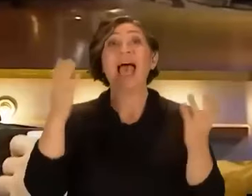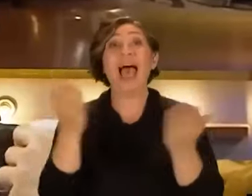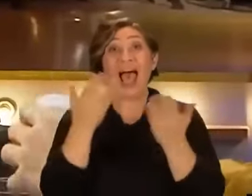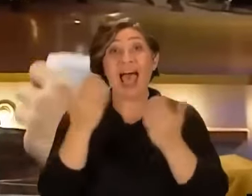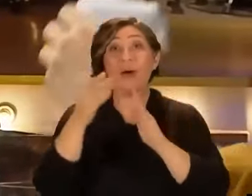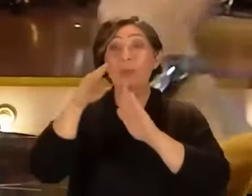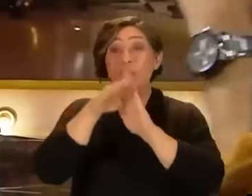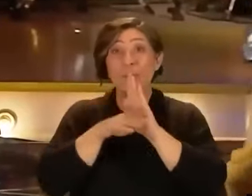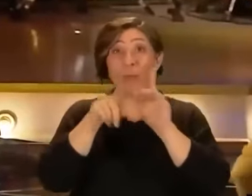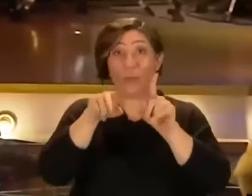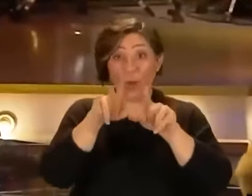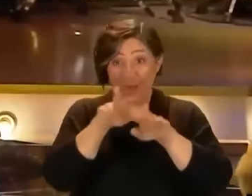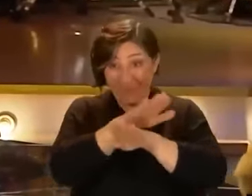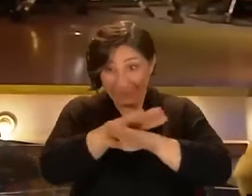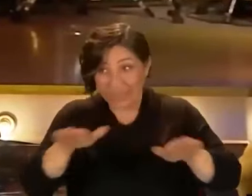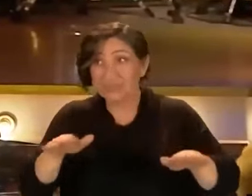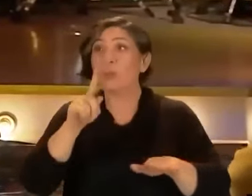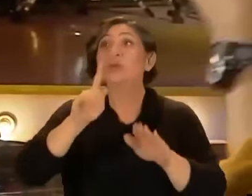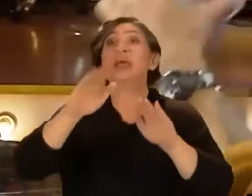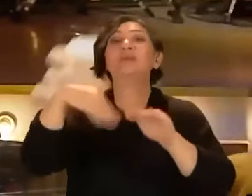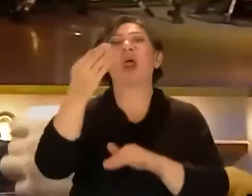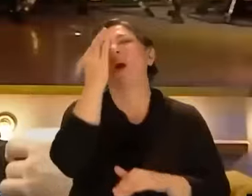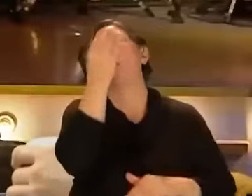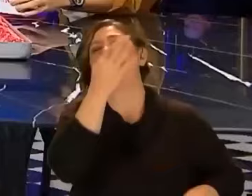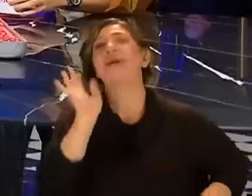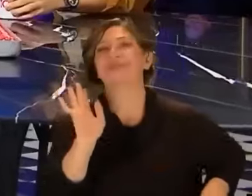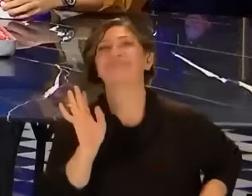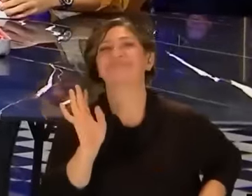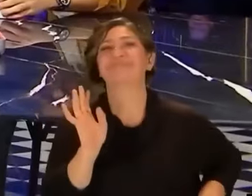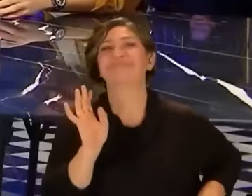Eğer programı da böyle atlatırsam bundan sonrası kolay.